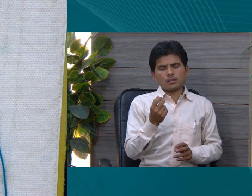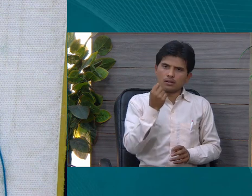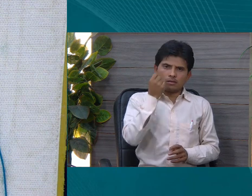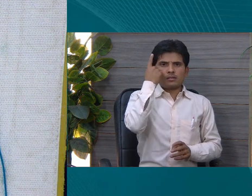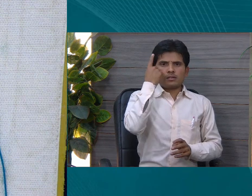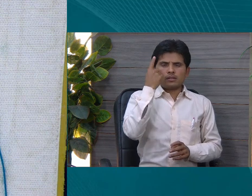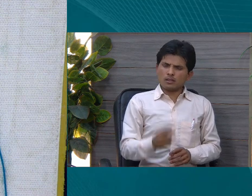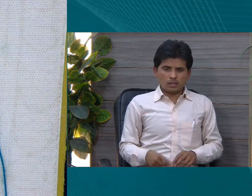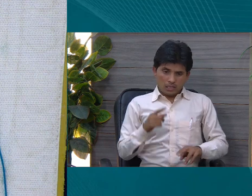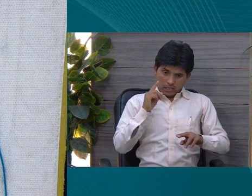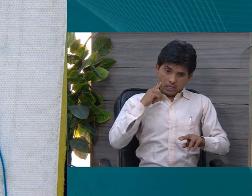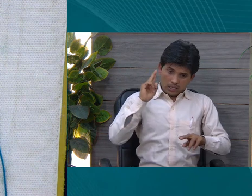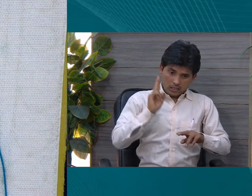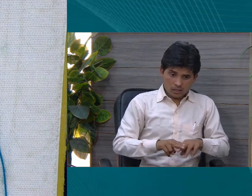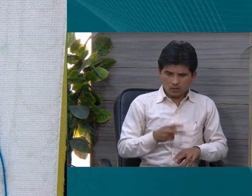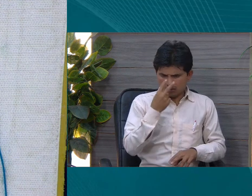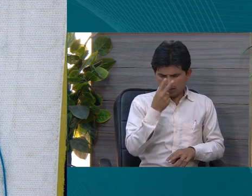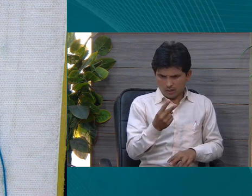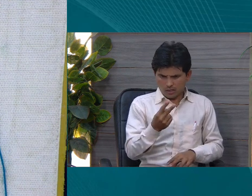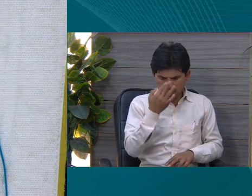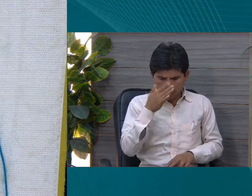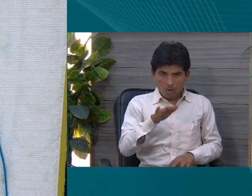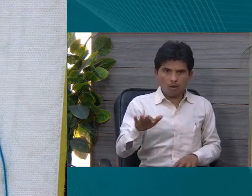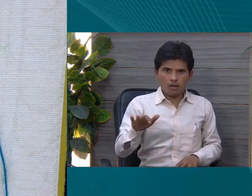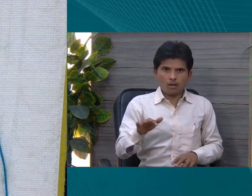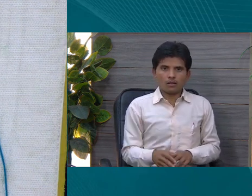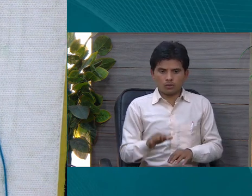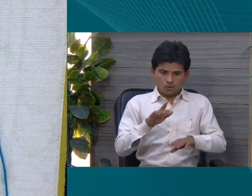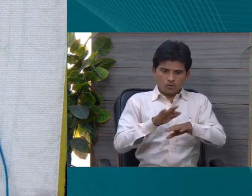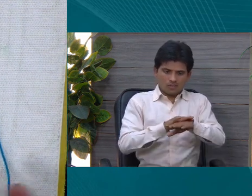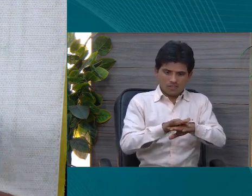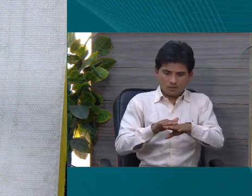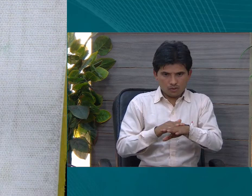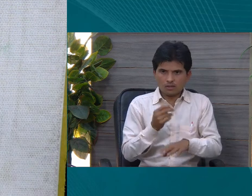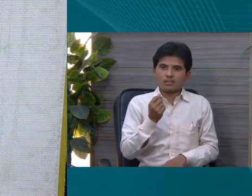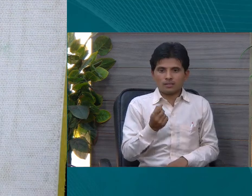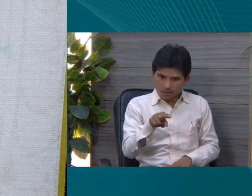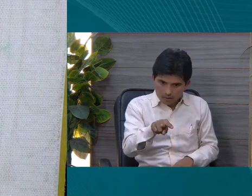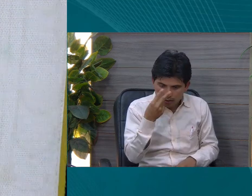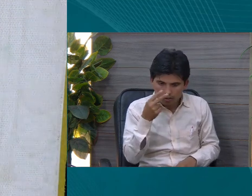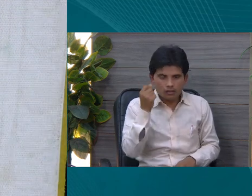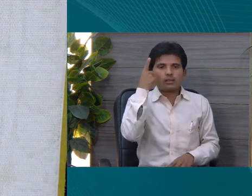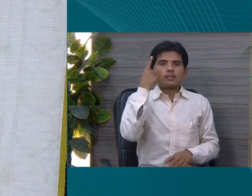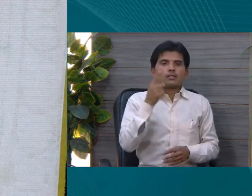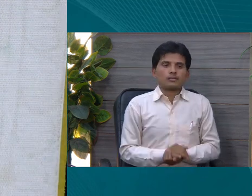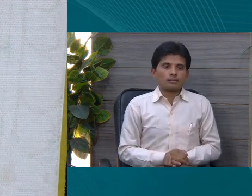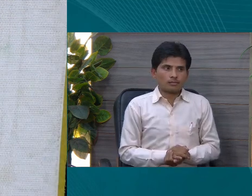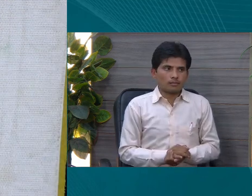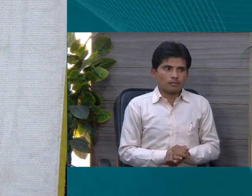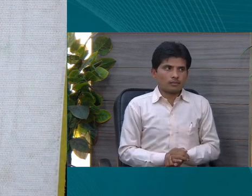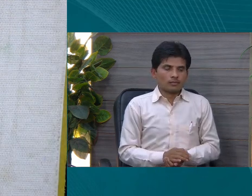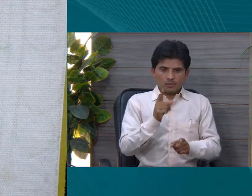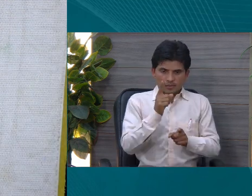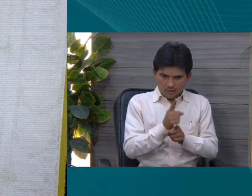पहचान पा रहे लेकिन जो बच्चा देख नहीं पा रहा उसको छूकर आसानी से सेव को प्रेषित कर सकता है और इसमें कुछ और पीछे सुनाई जा सकती है जो कि